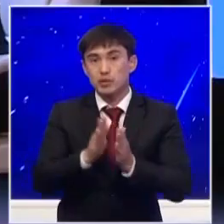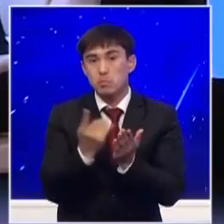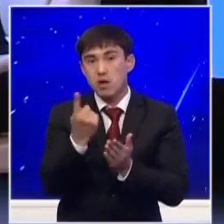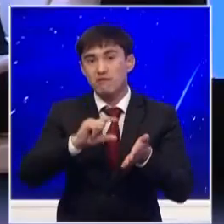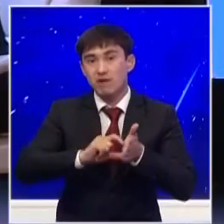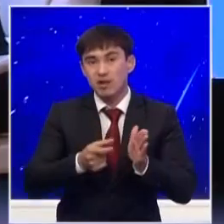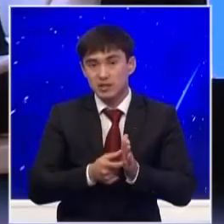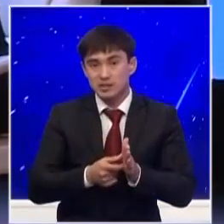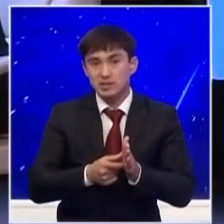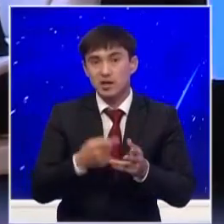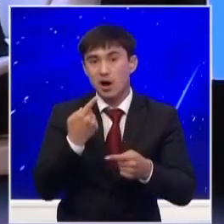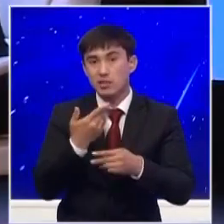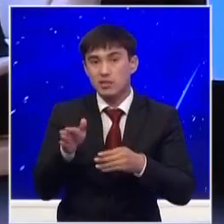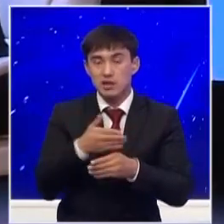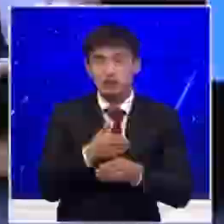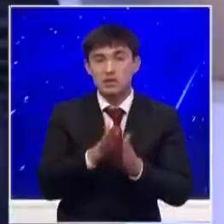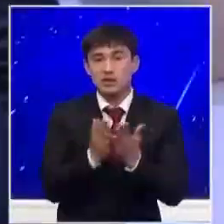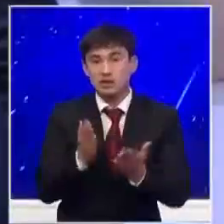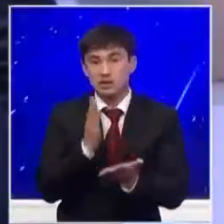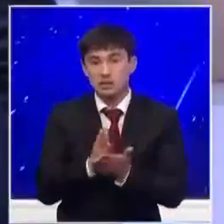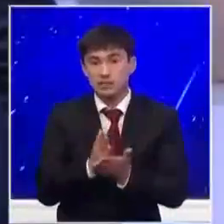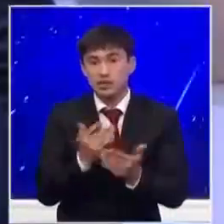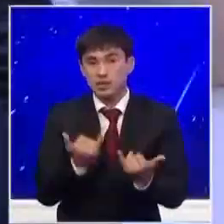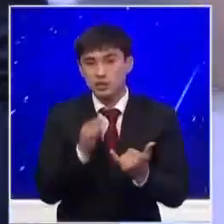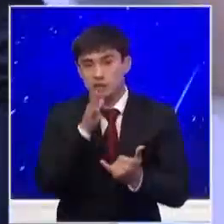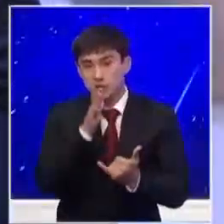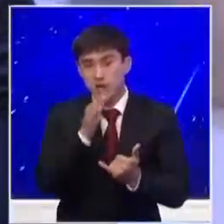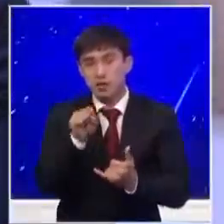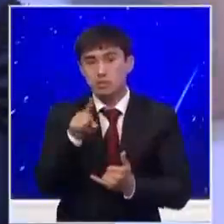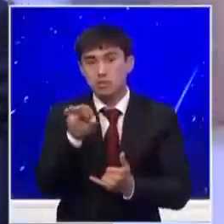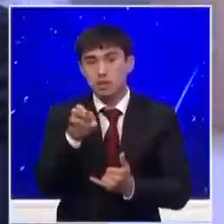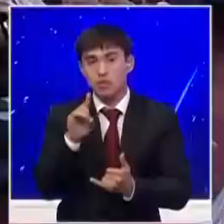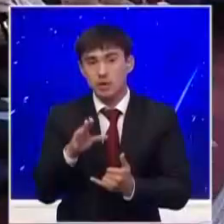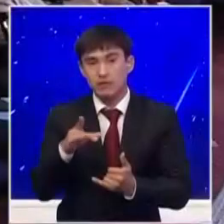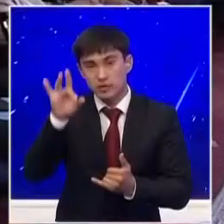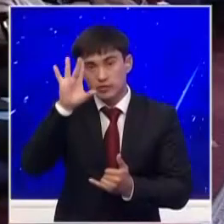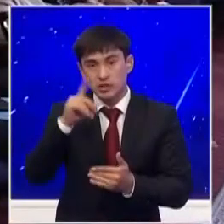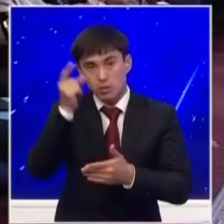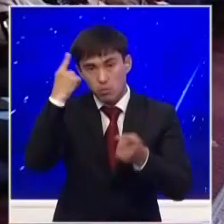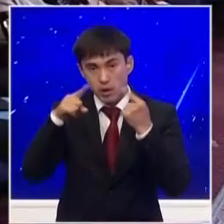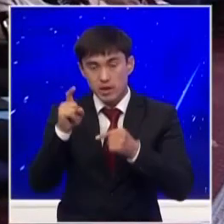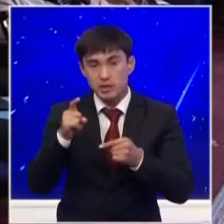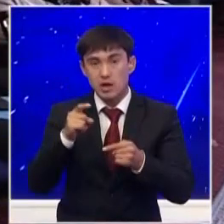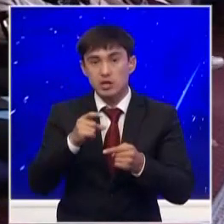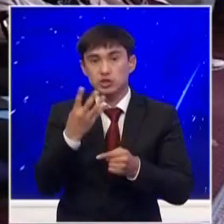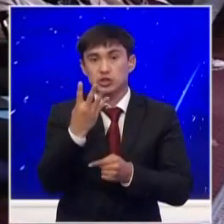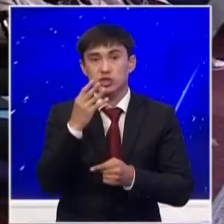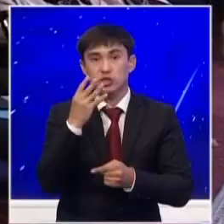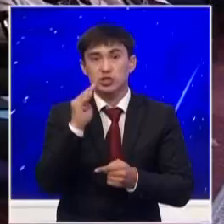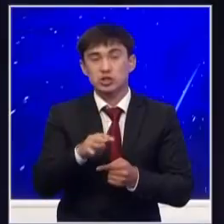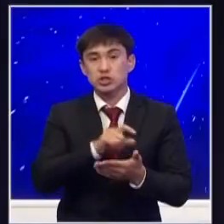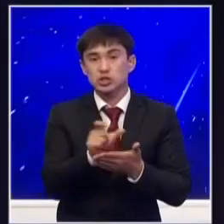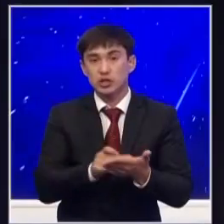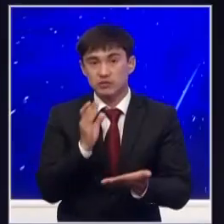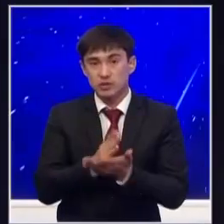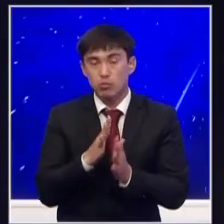класса и ряд отдельных книг. К настоящему времени Азамат Акылбеков известен как поэт, автор 4000 стихотворений,